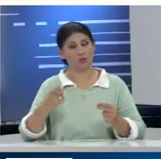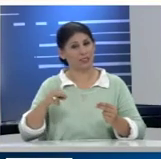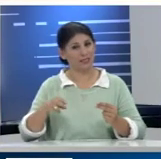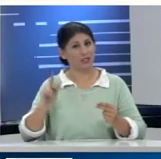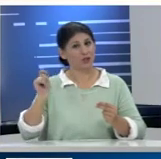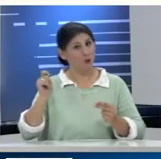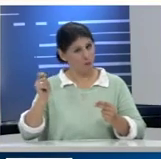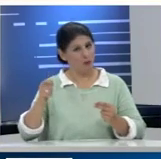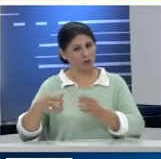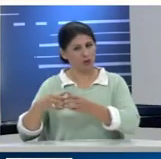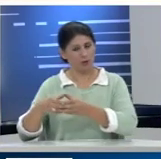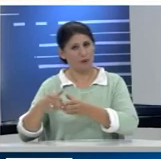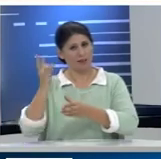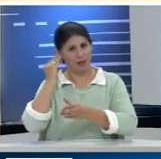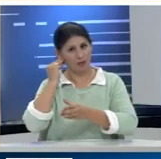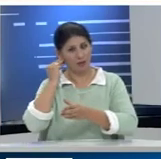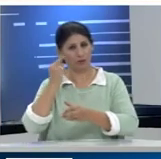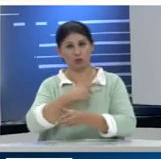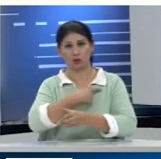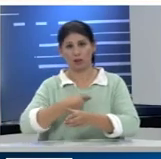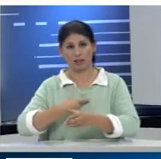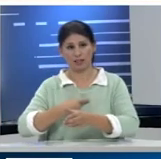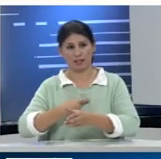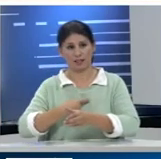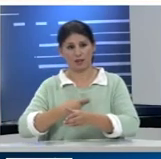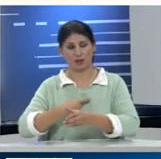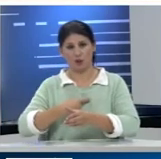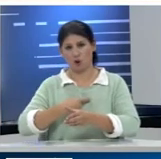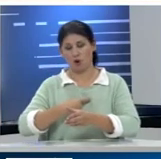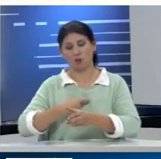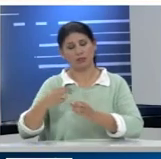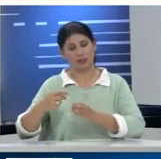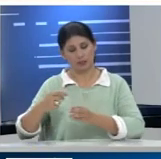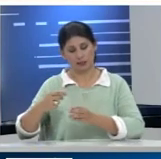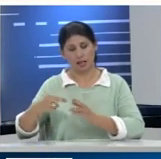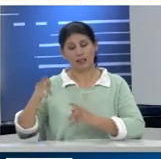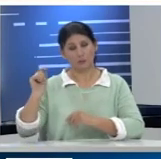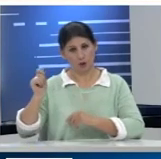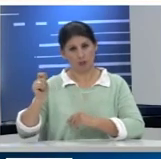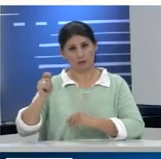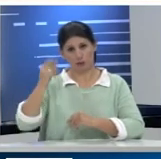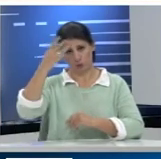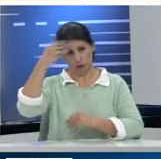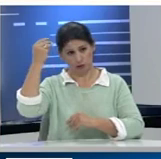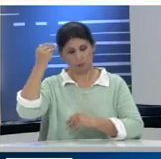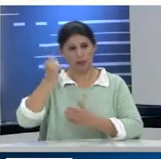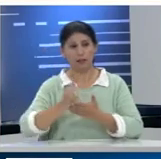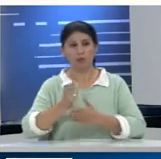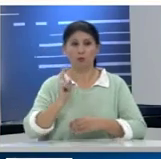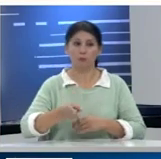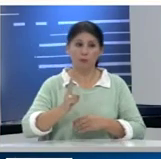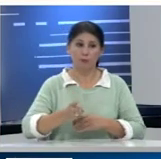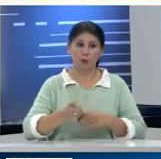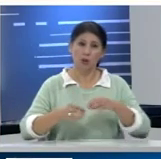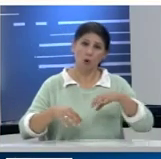το πολιτικό του σκέλος, ακούγοντας τον αρχηγό της αξιωματικής αντιπολίτευσης, τον Αλέξη τον Τσίπρα, αλλά και όσον αφορά το ποινικό σκέλος